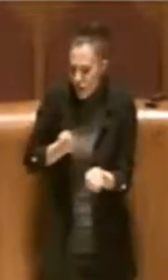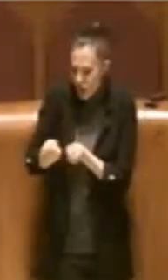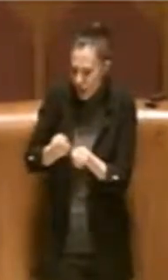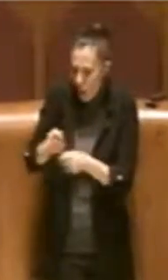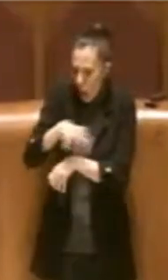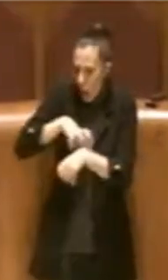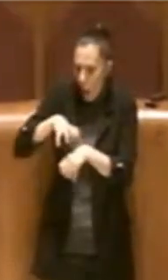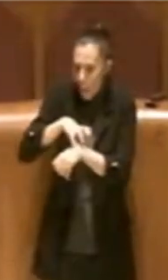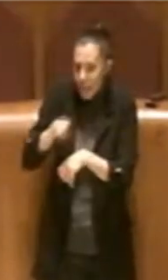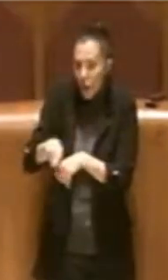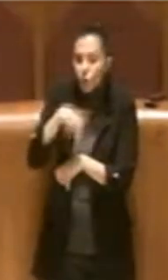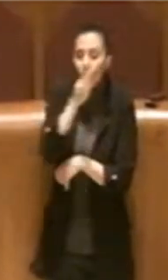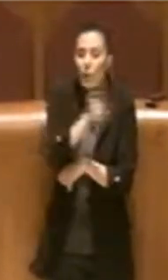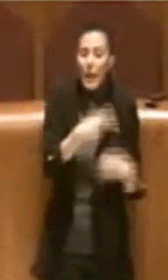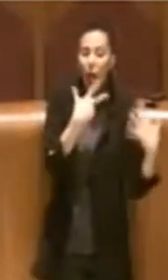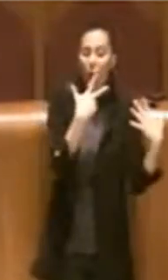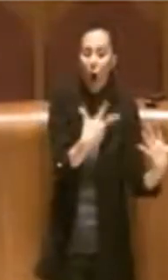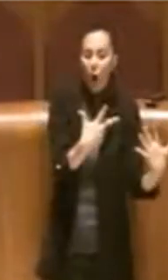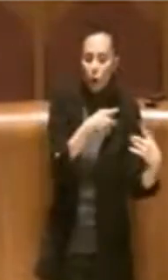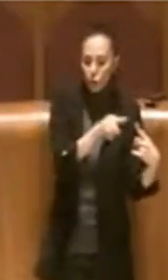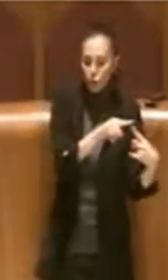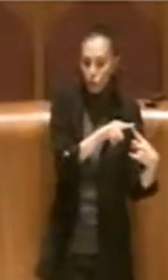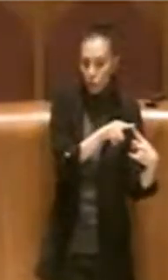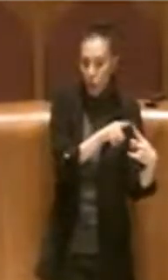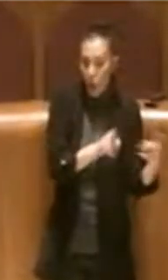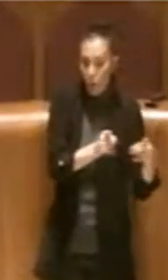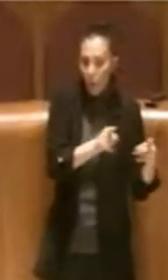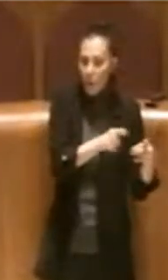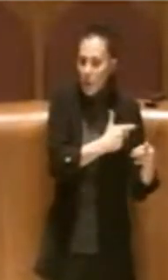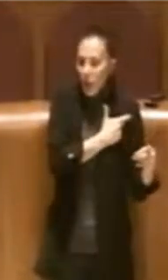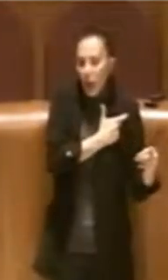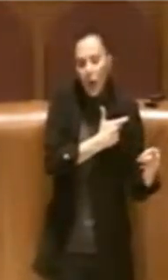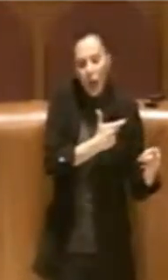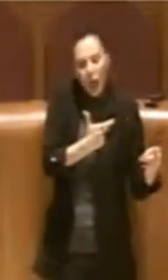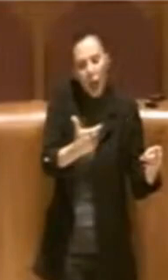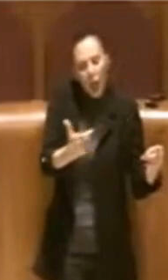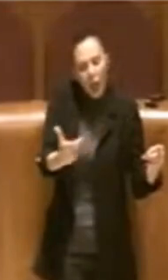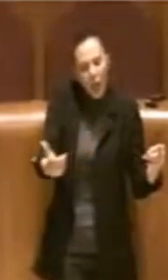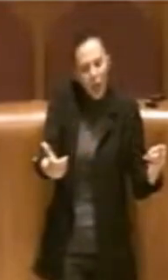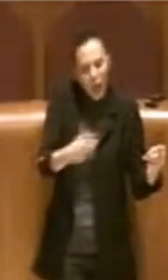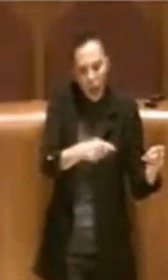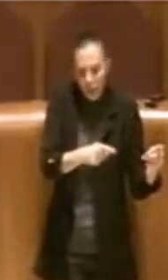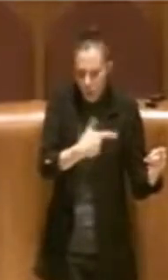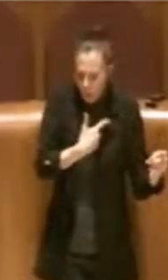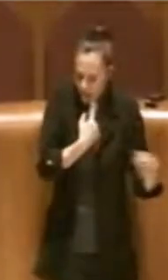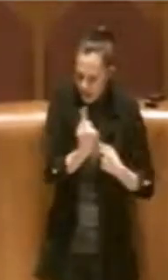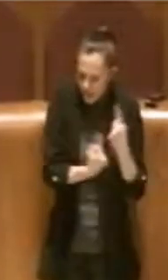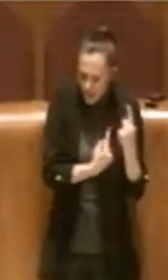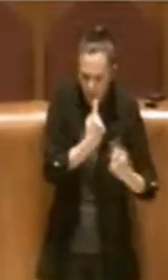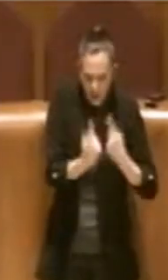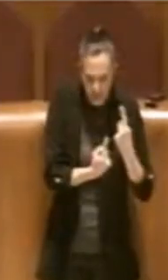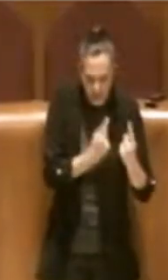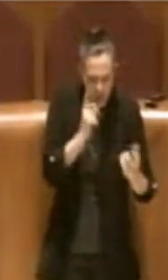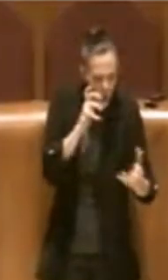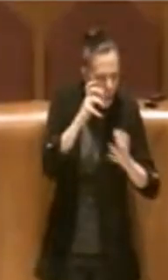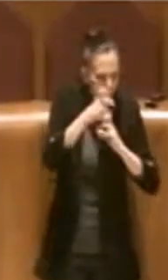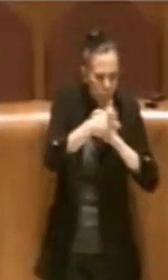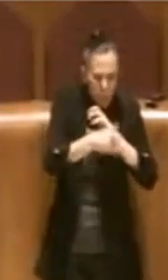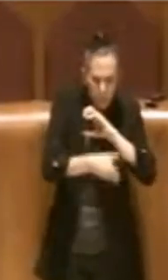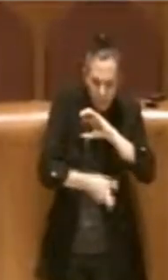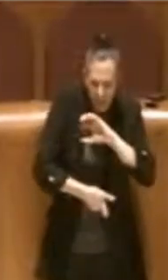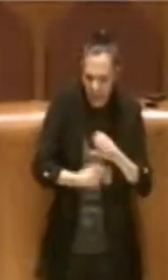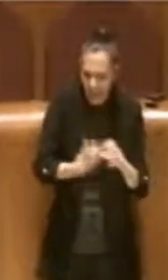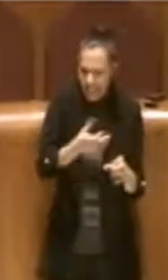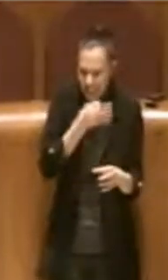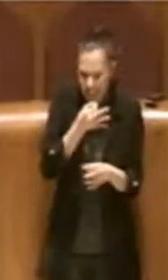commissariale dal 2008, momento grave in cui è stato fatto un gran macello, un gran casino, perché è stato buttato